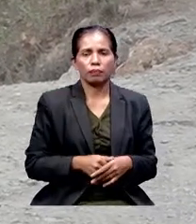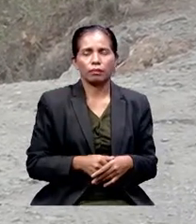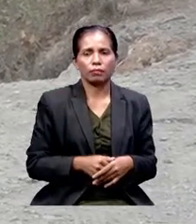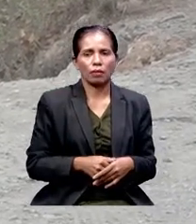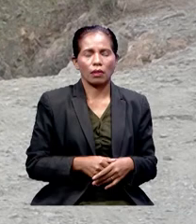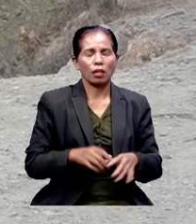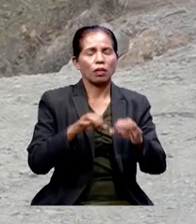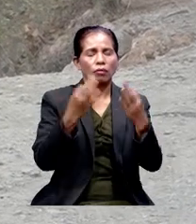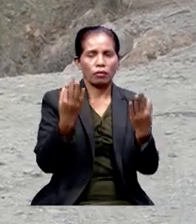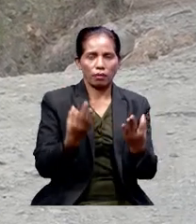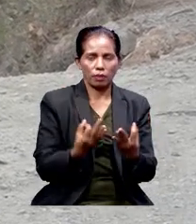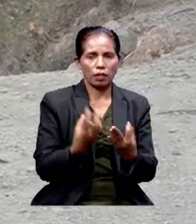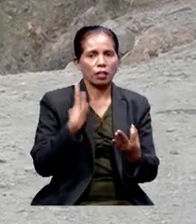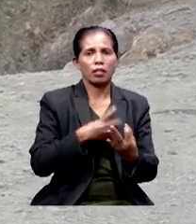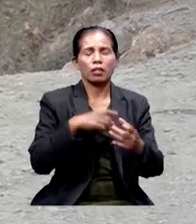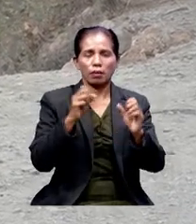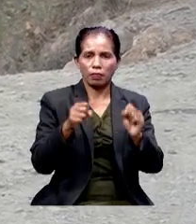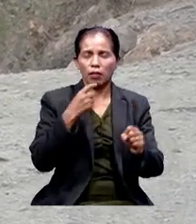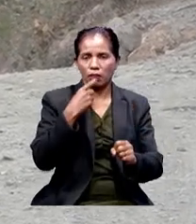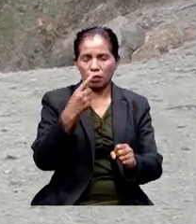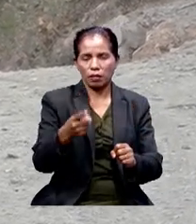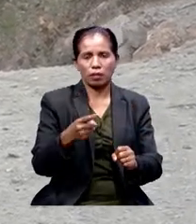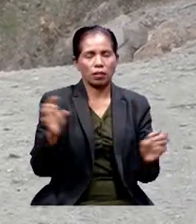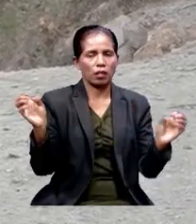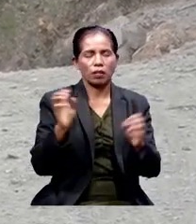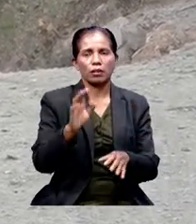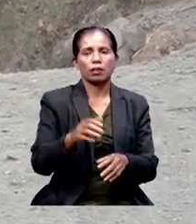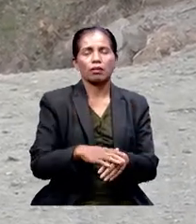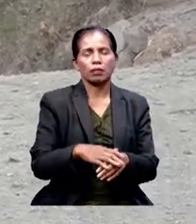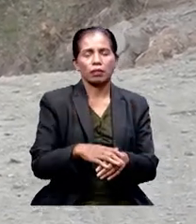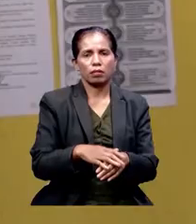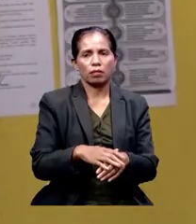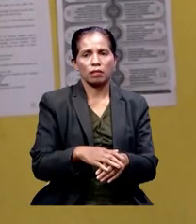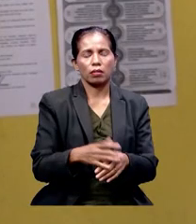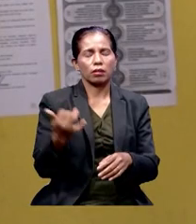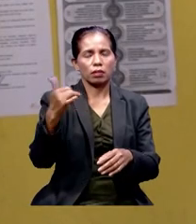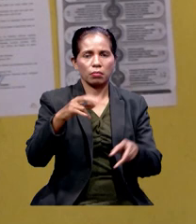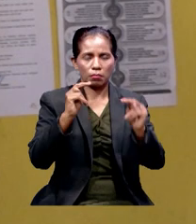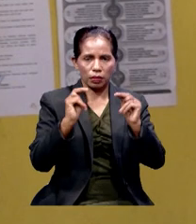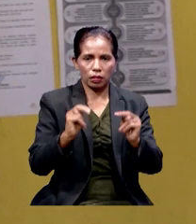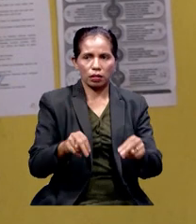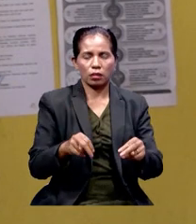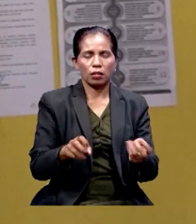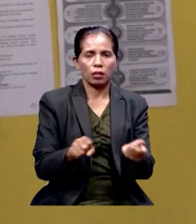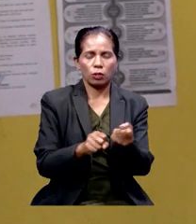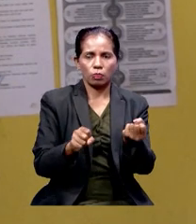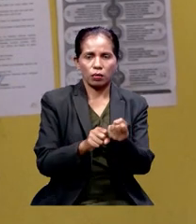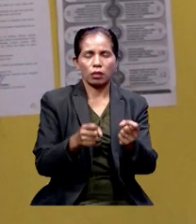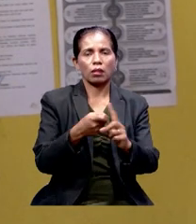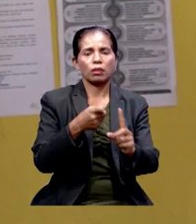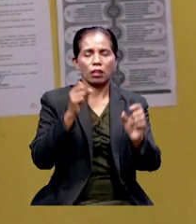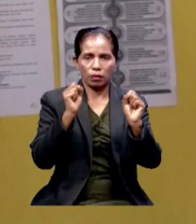kondisi orang familia ni nian itu bela deh kan Laos adliu mai be siramos presisi genetik apui rumah para